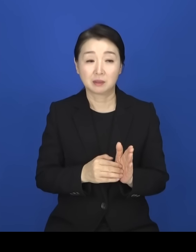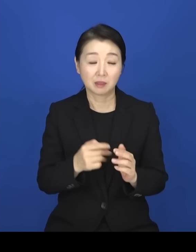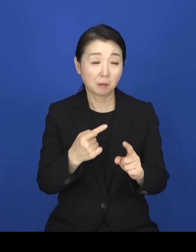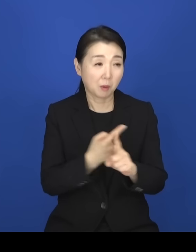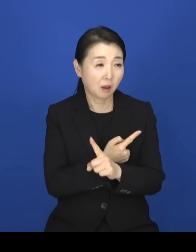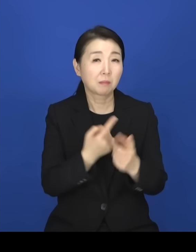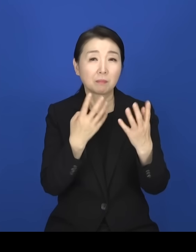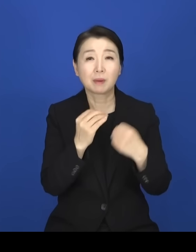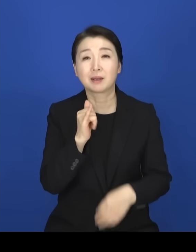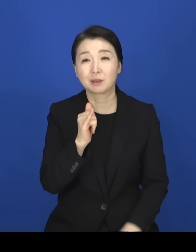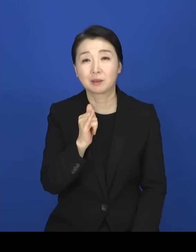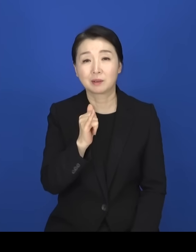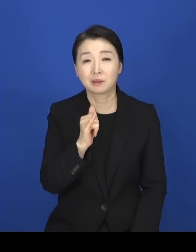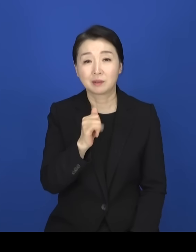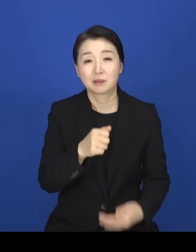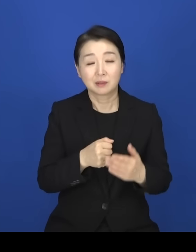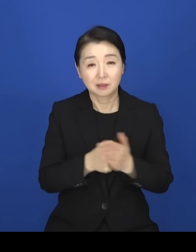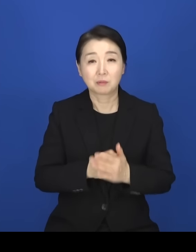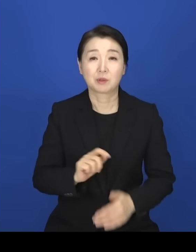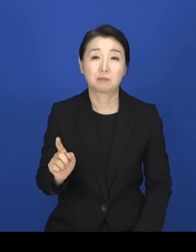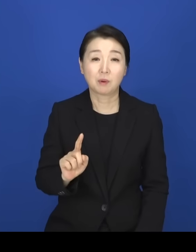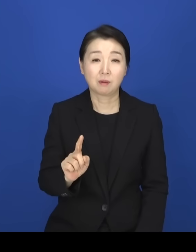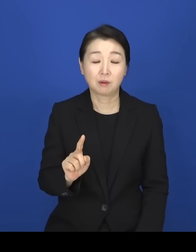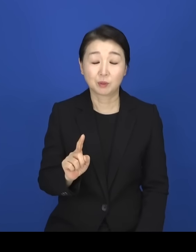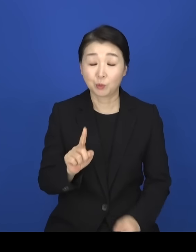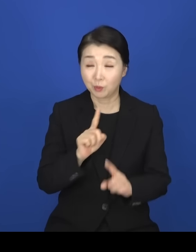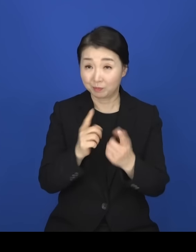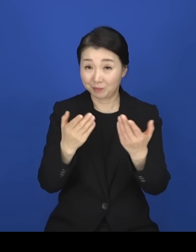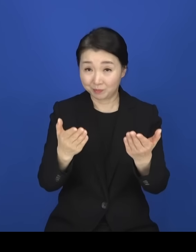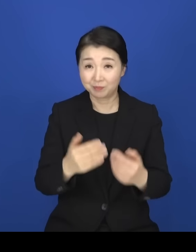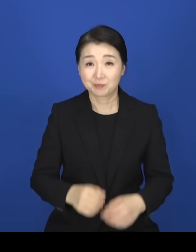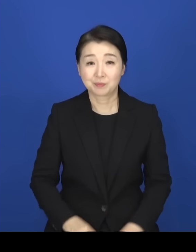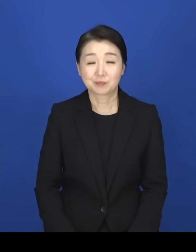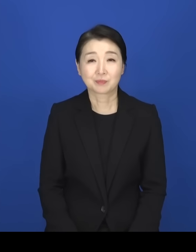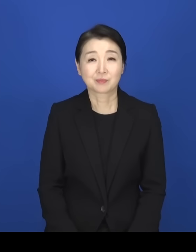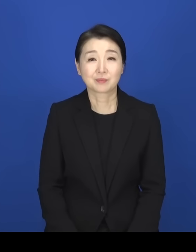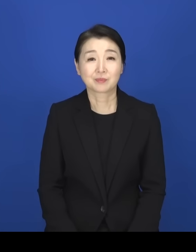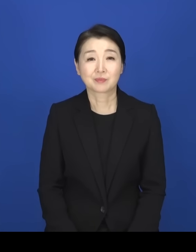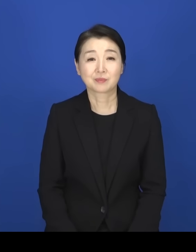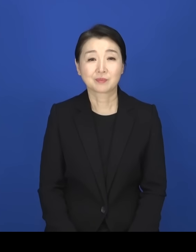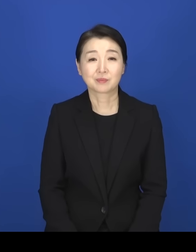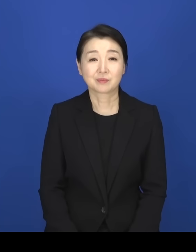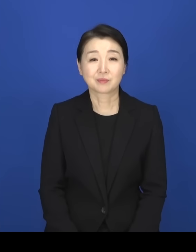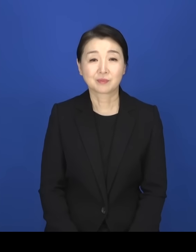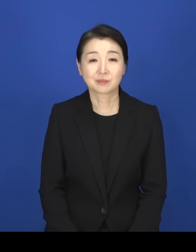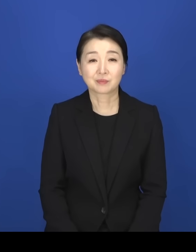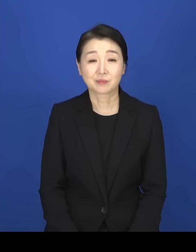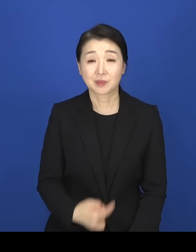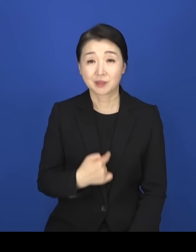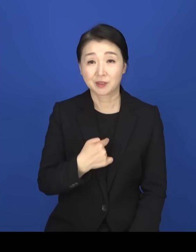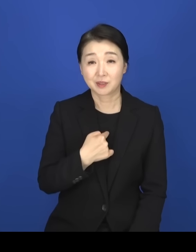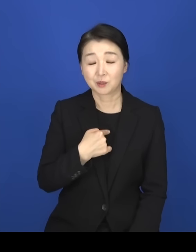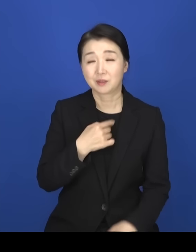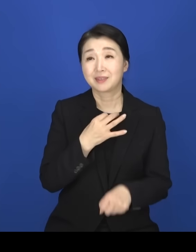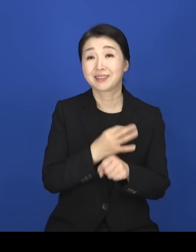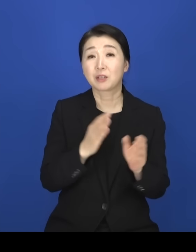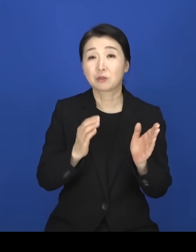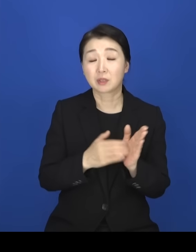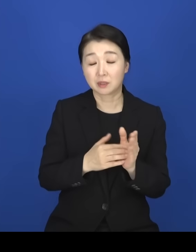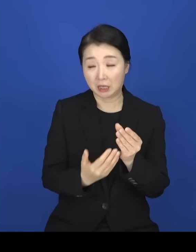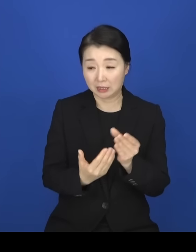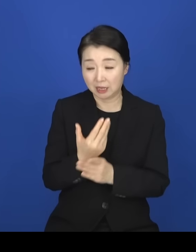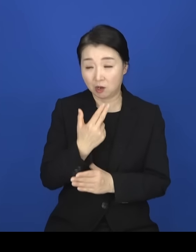사실 너무 많기 때문에 예. 이렇게 차차 또 말씀을 드리겠지만은 예. 어쨌든 저는 너무 단순했어요. 큰